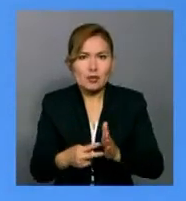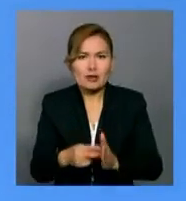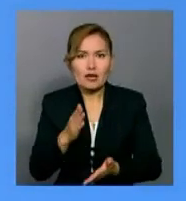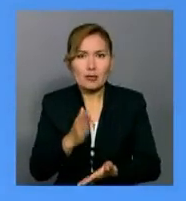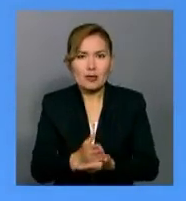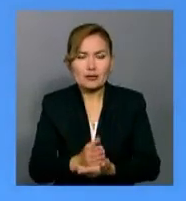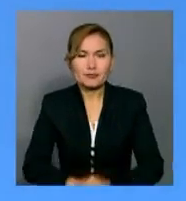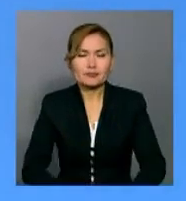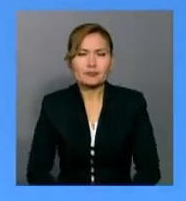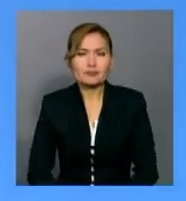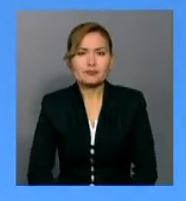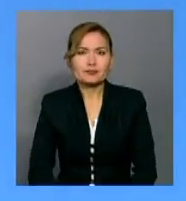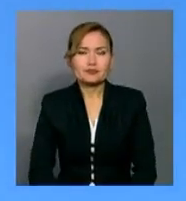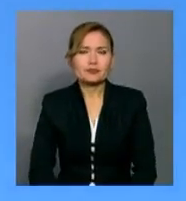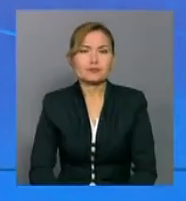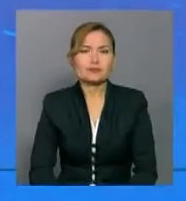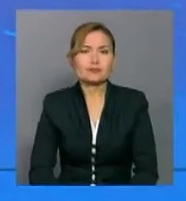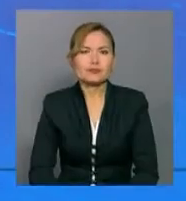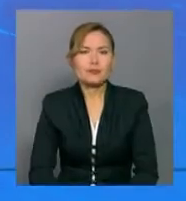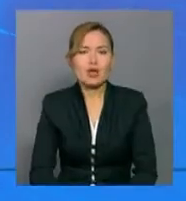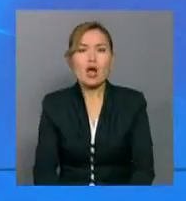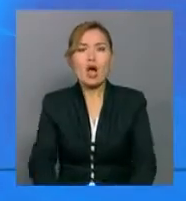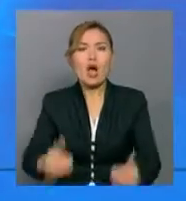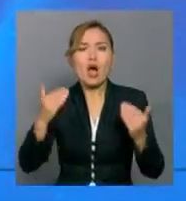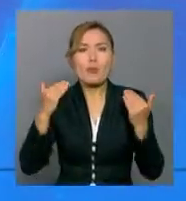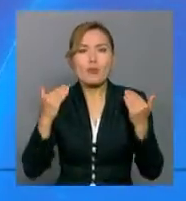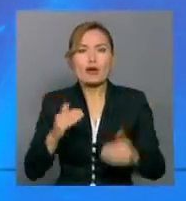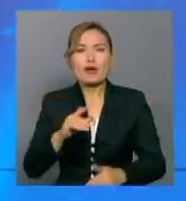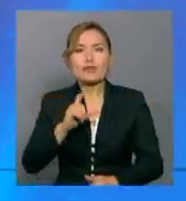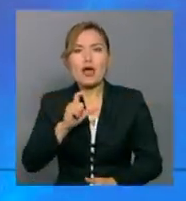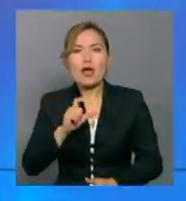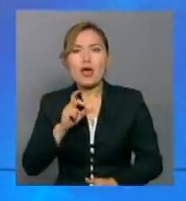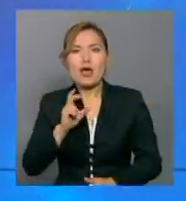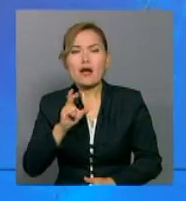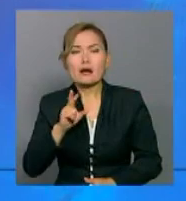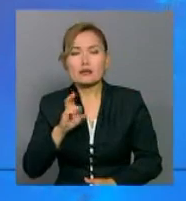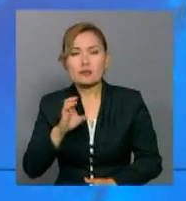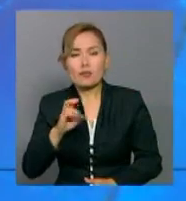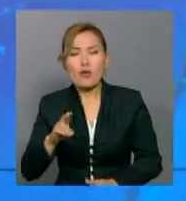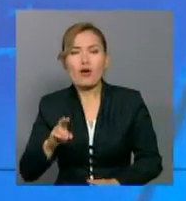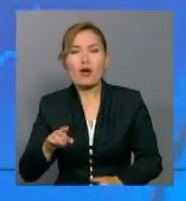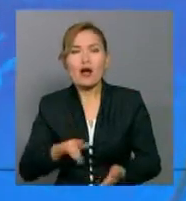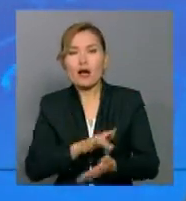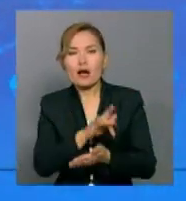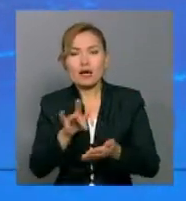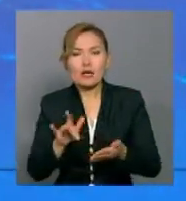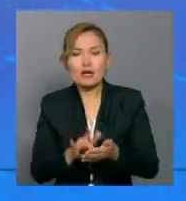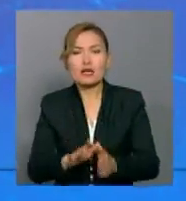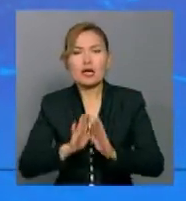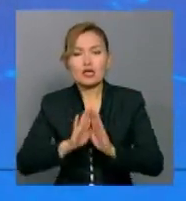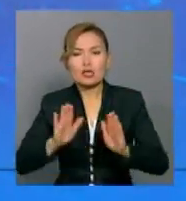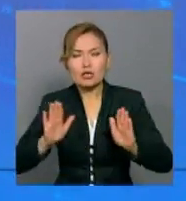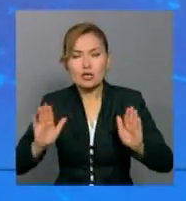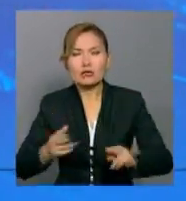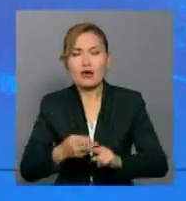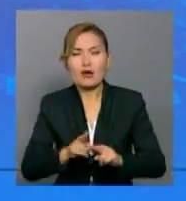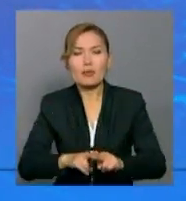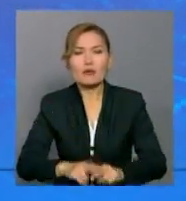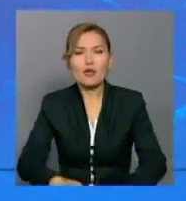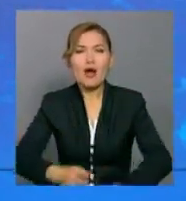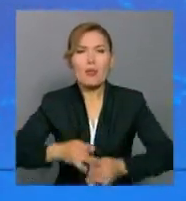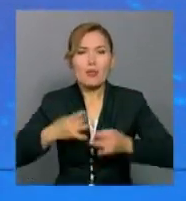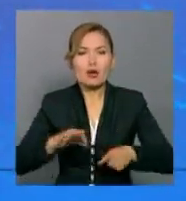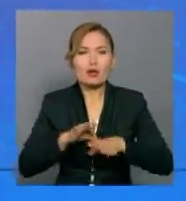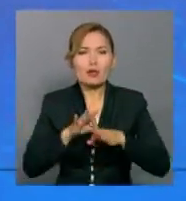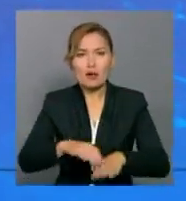Хабар 24, Латвиядан. Бүгін Экспо қалашығында Бангладеш Халық Республикасының ұлттық күні өтті. Бұл ел халықаралық